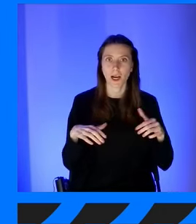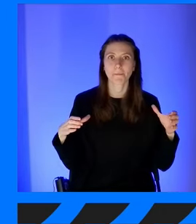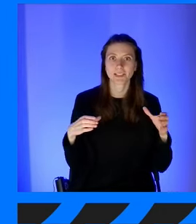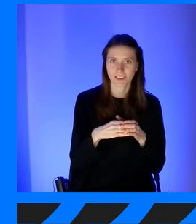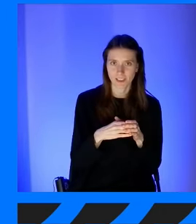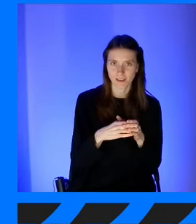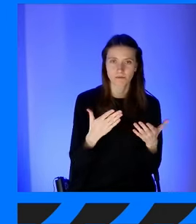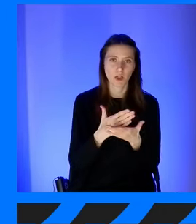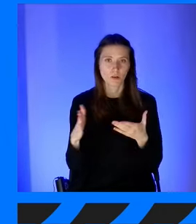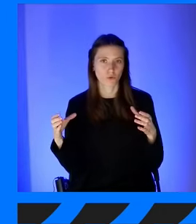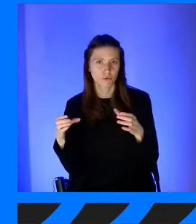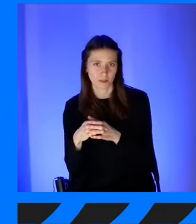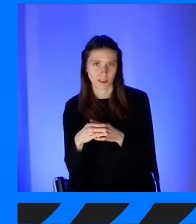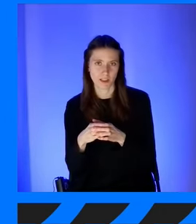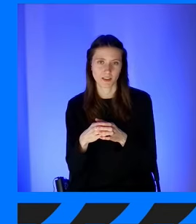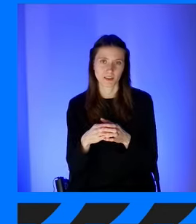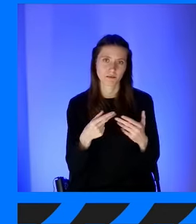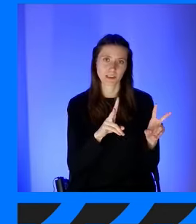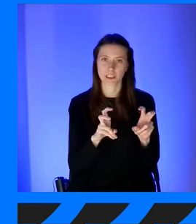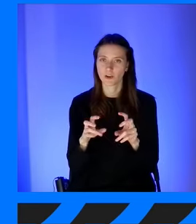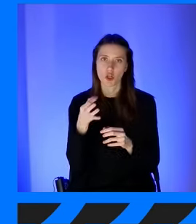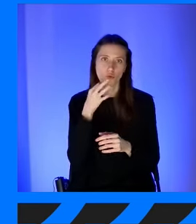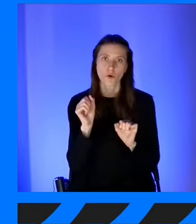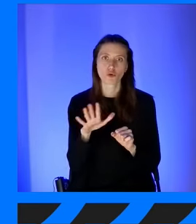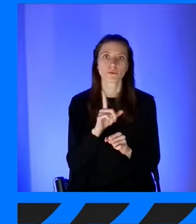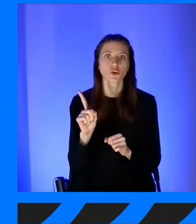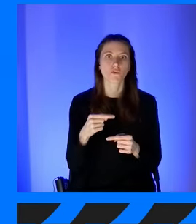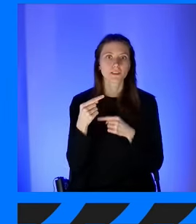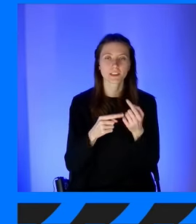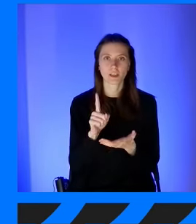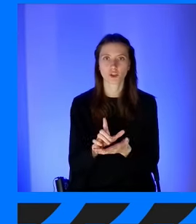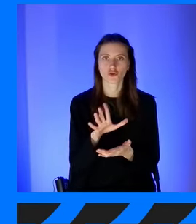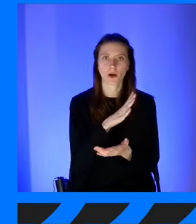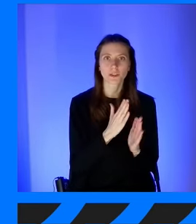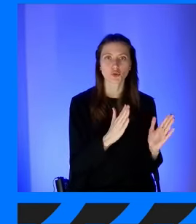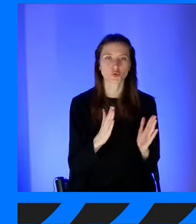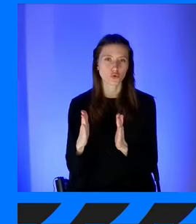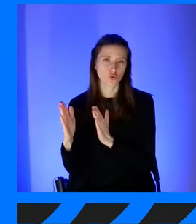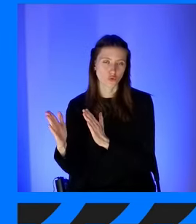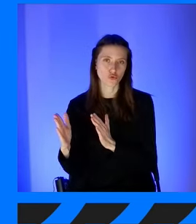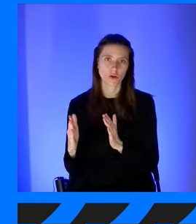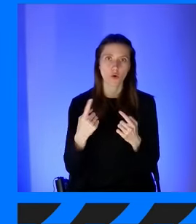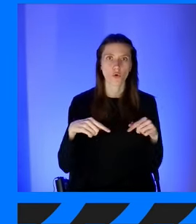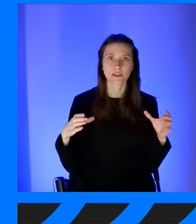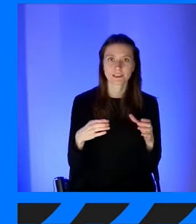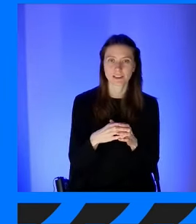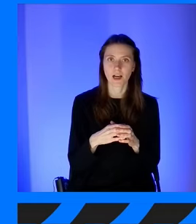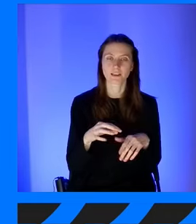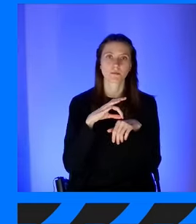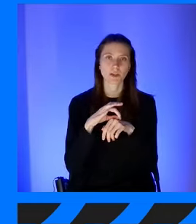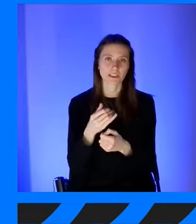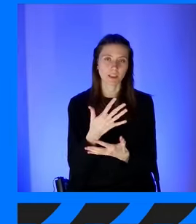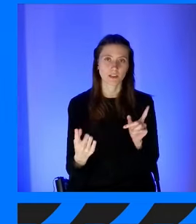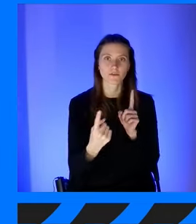назови всегда должна быть структур вот проведени каких-то встреч которые именно это подпитывают вот